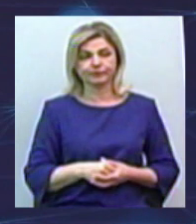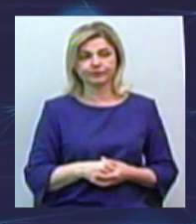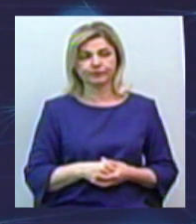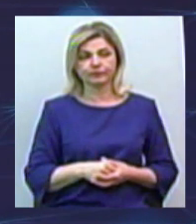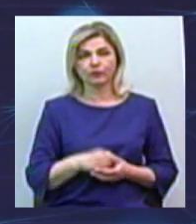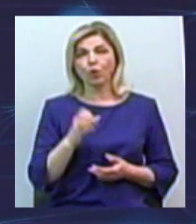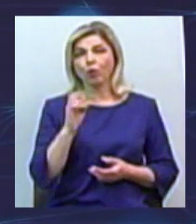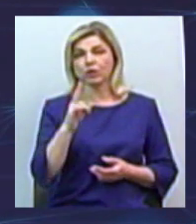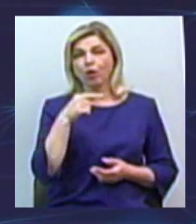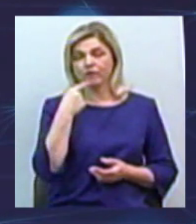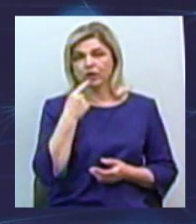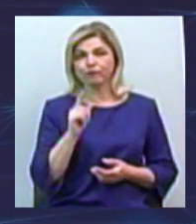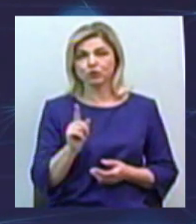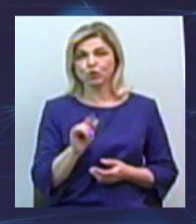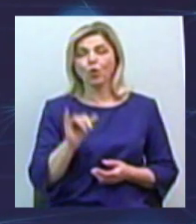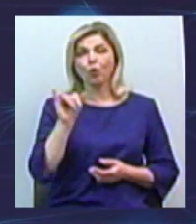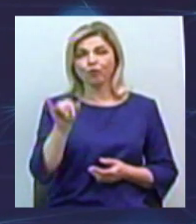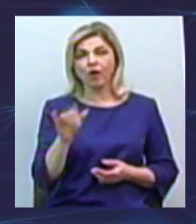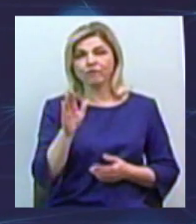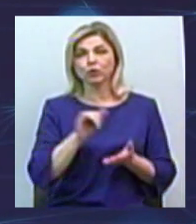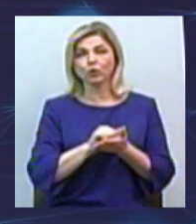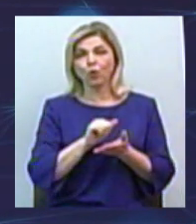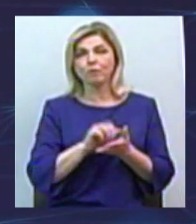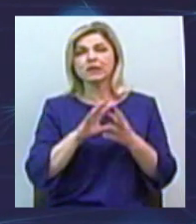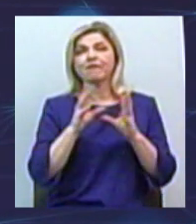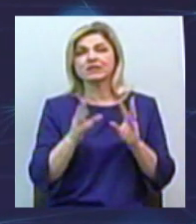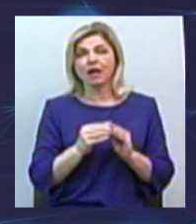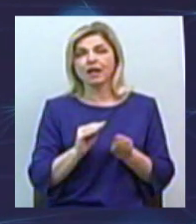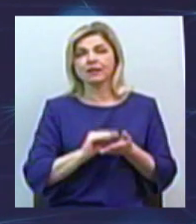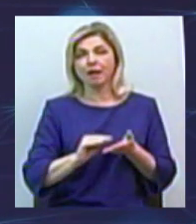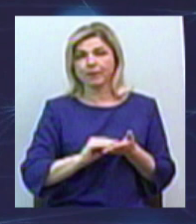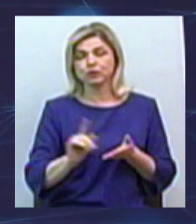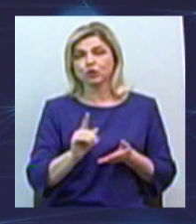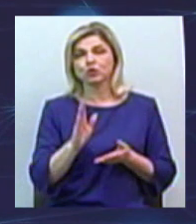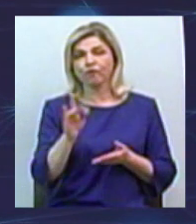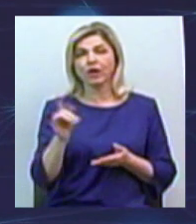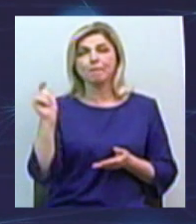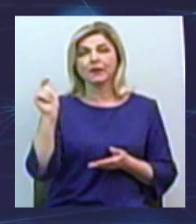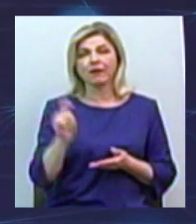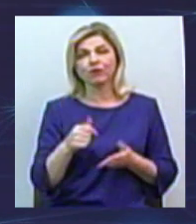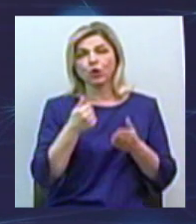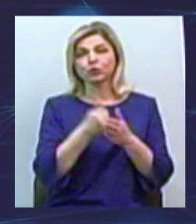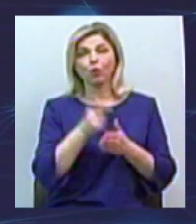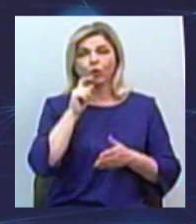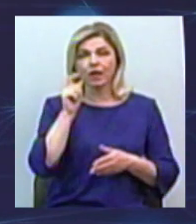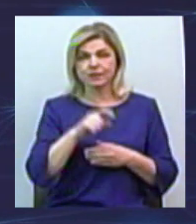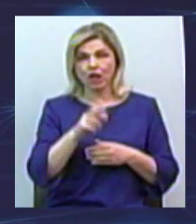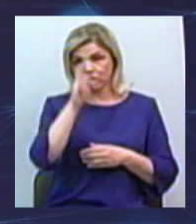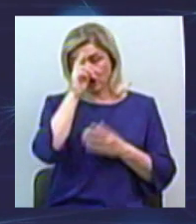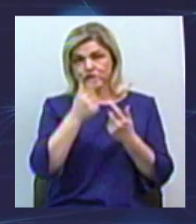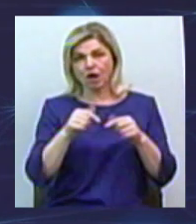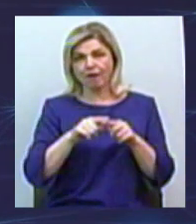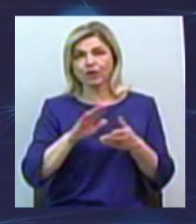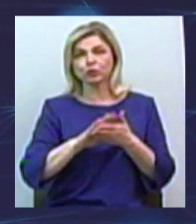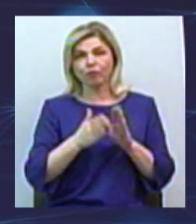він говорив про те, що у вас в документі взагалі тут написано, що ви приїхали до української держави домовлятися, а у